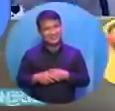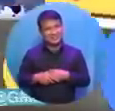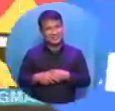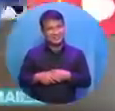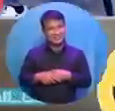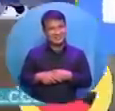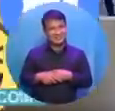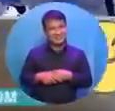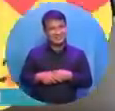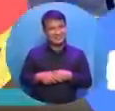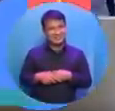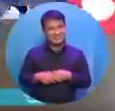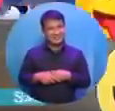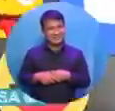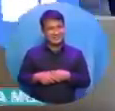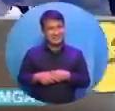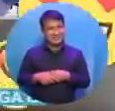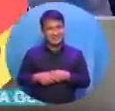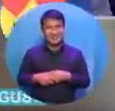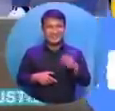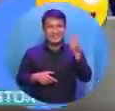ikaw.